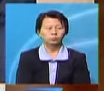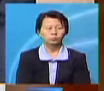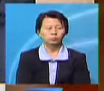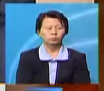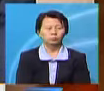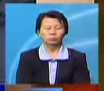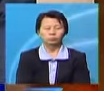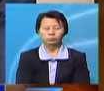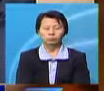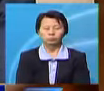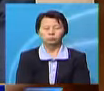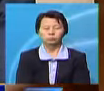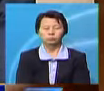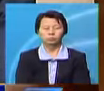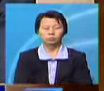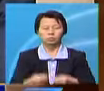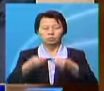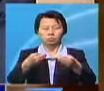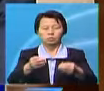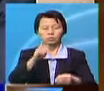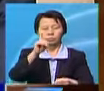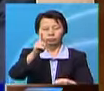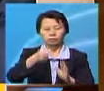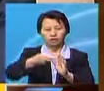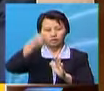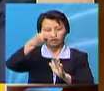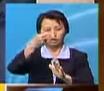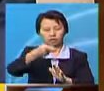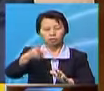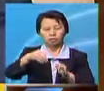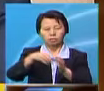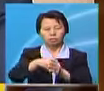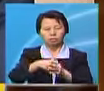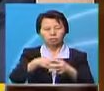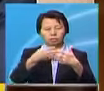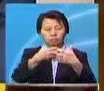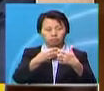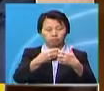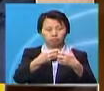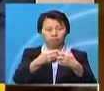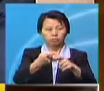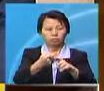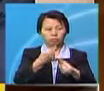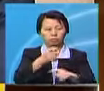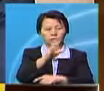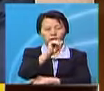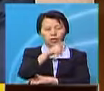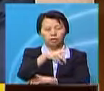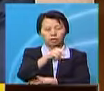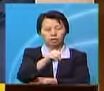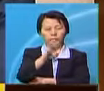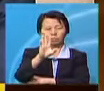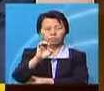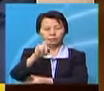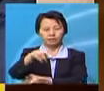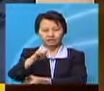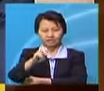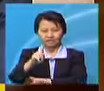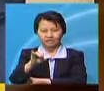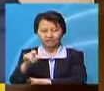Driven by 1. Higher production in the manufacturing sector from added capacity.